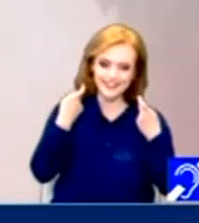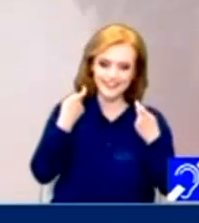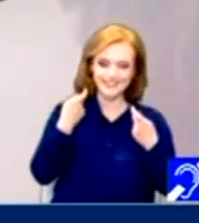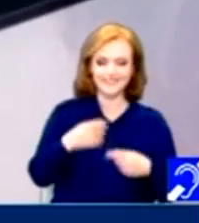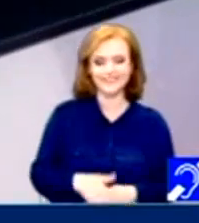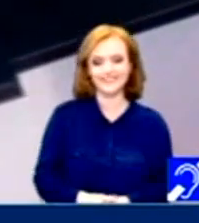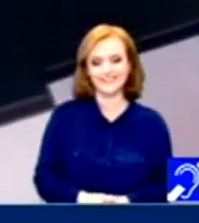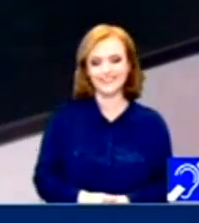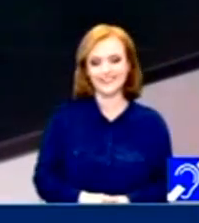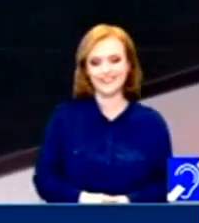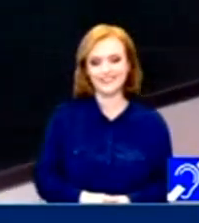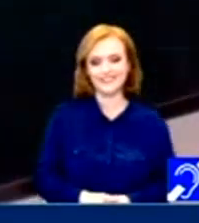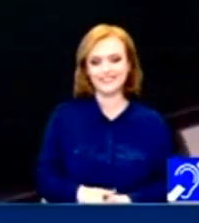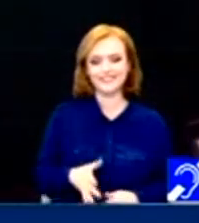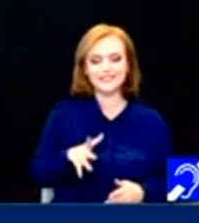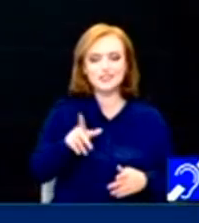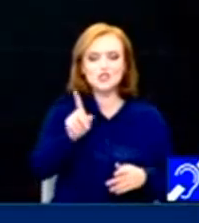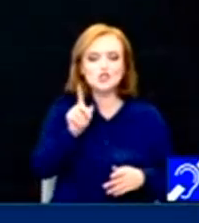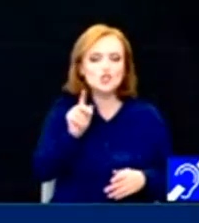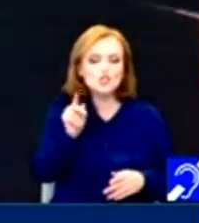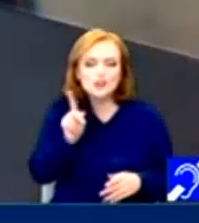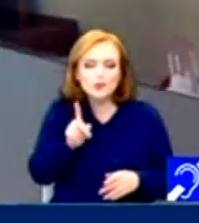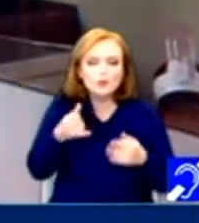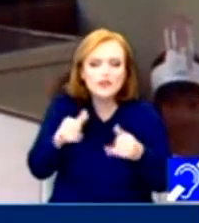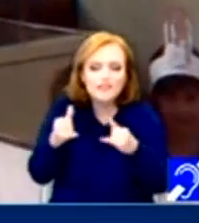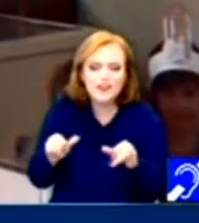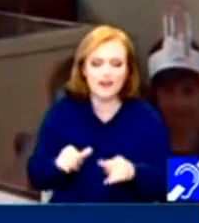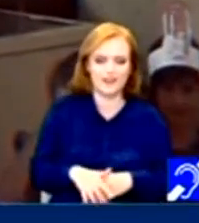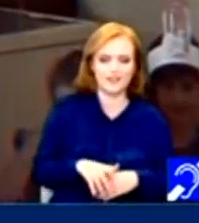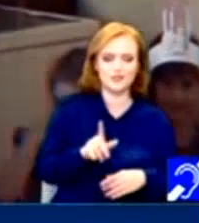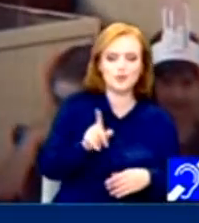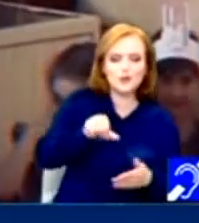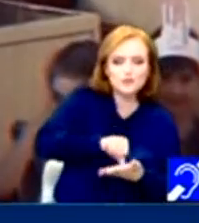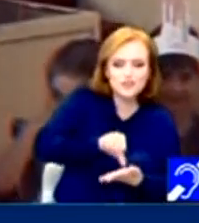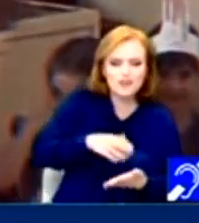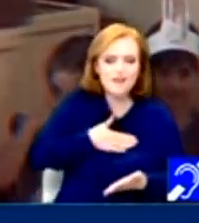viața lor, să-i intrig mereu la lucruri curioase,